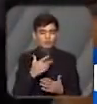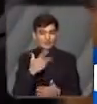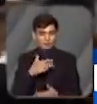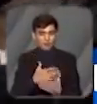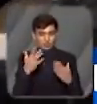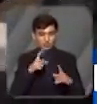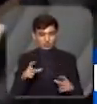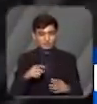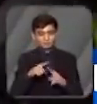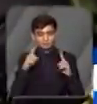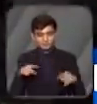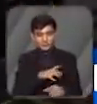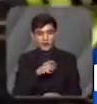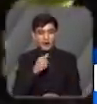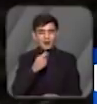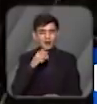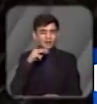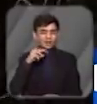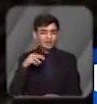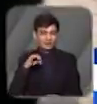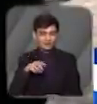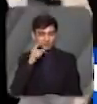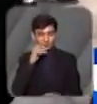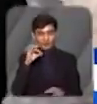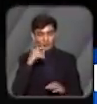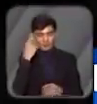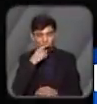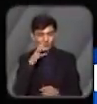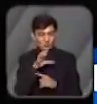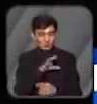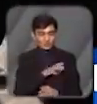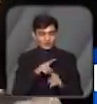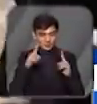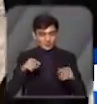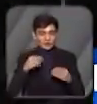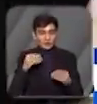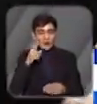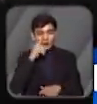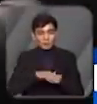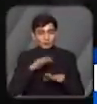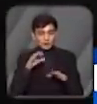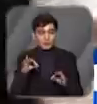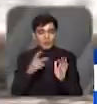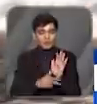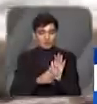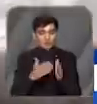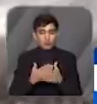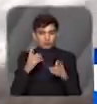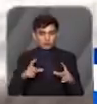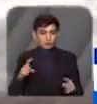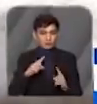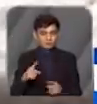түрлі плакаттар мен Ағаділдің суреті болды. Ішкі істер министрі Ерлан Тұрғымбаев бүгін үкімет отырысынан кейін 80-ге жуық азамат ішкі